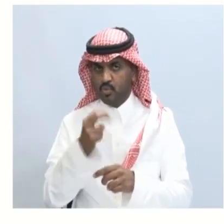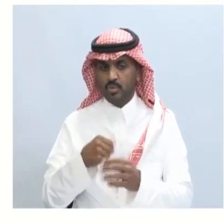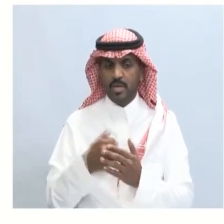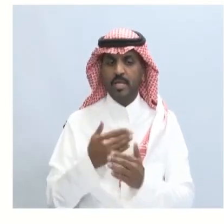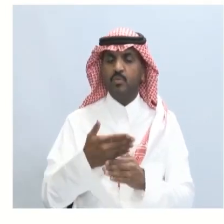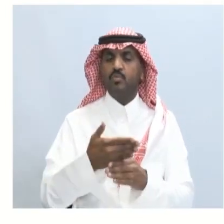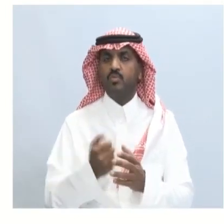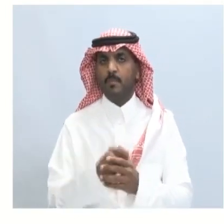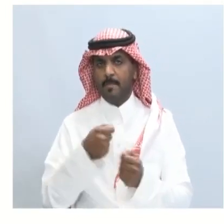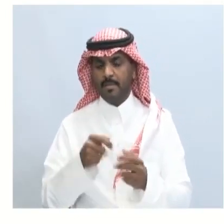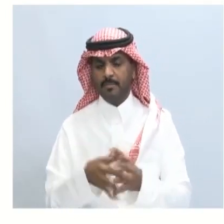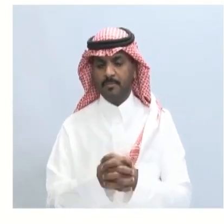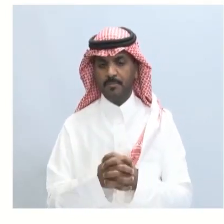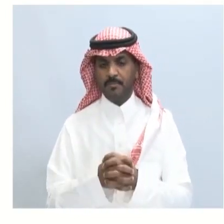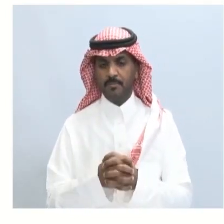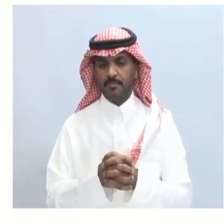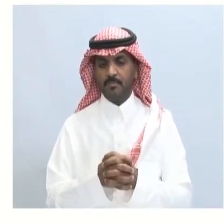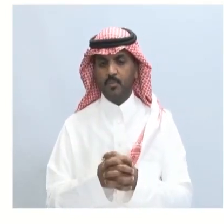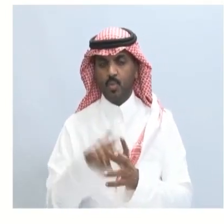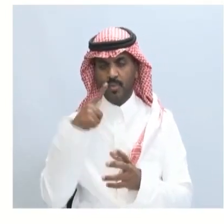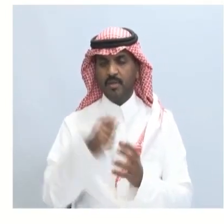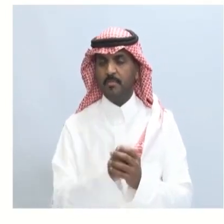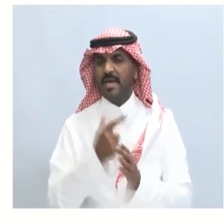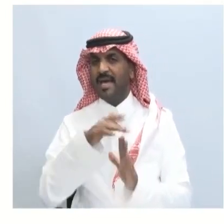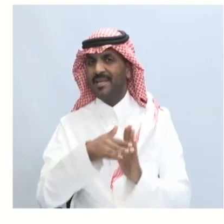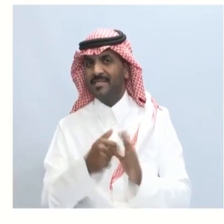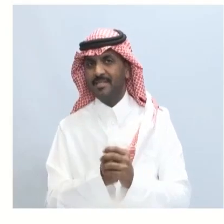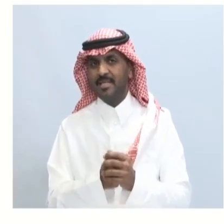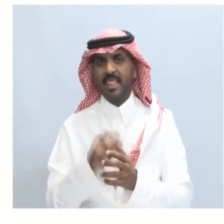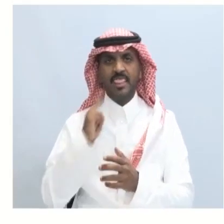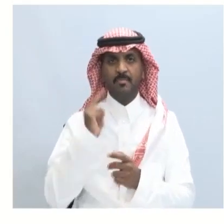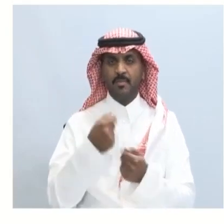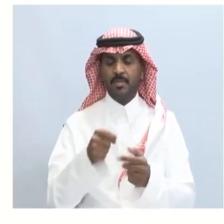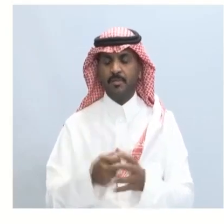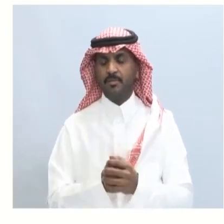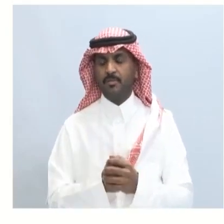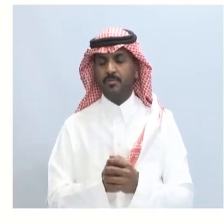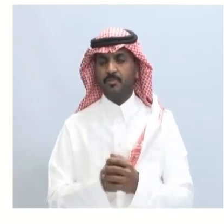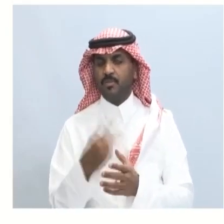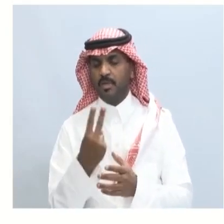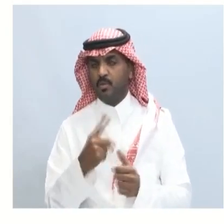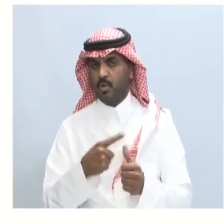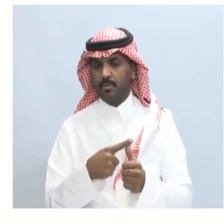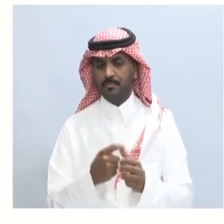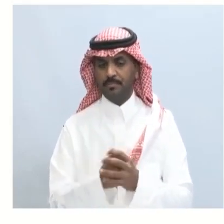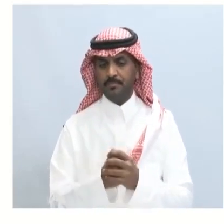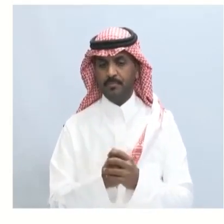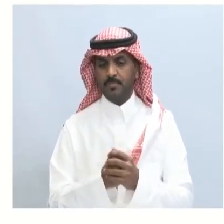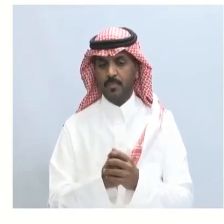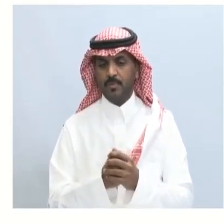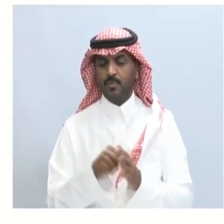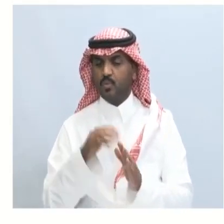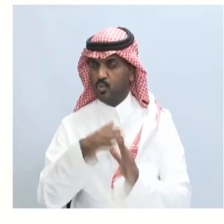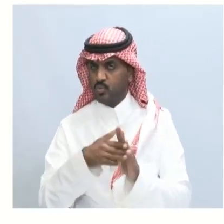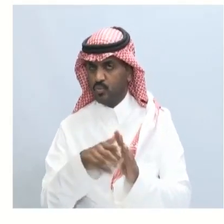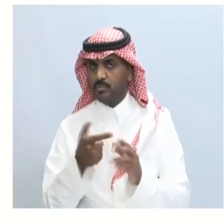ذات طابع مالي كذلك بينا ما هي عناصر الذمه الماليه هما عنصران العنصر الاول وهي